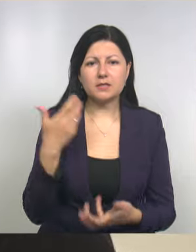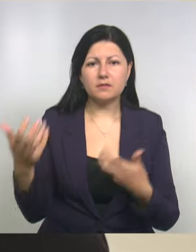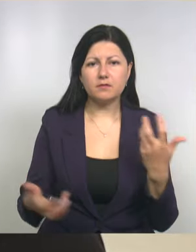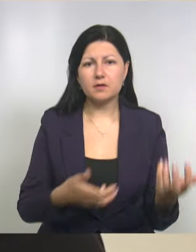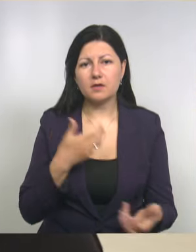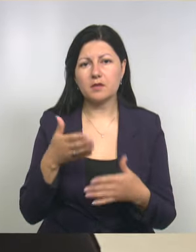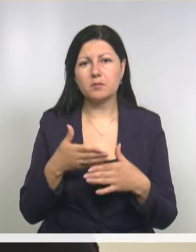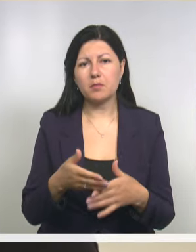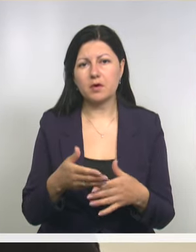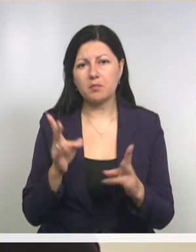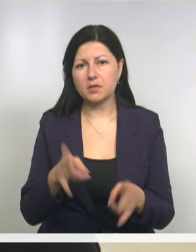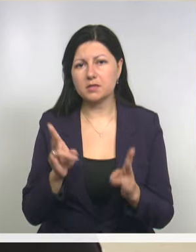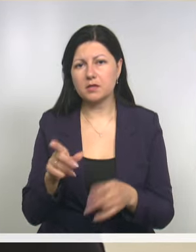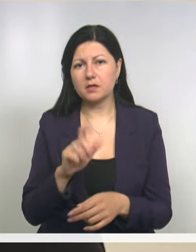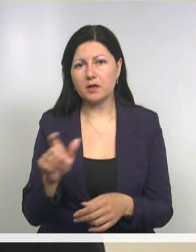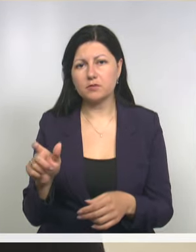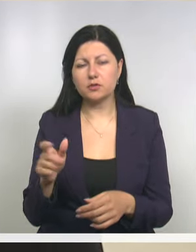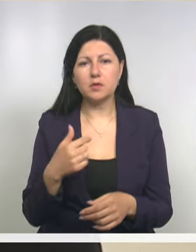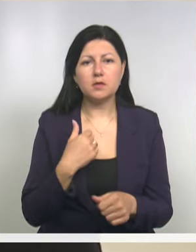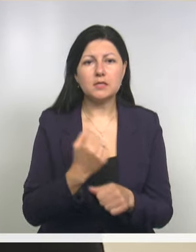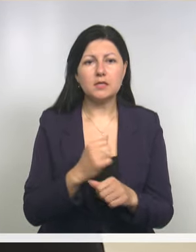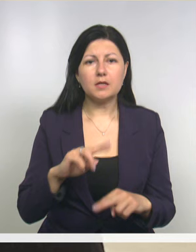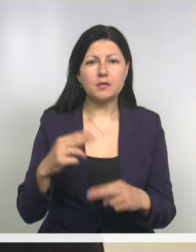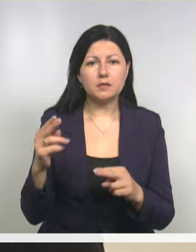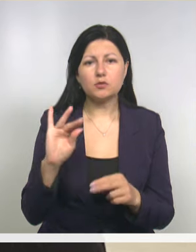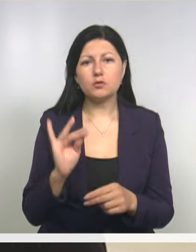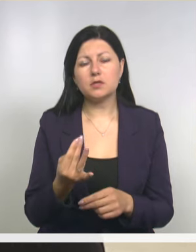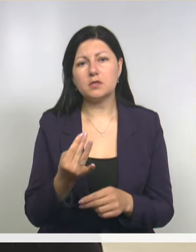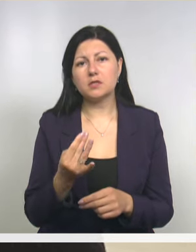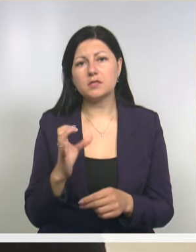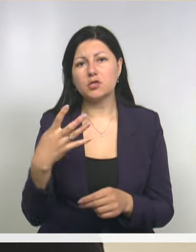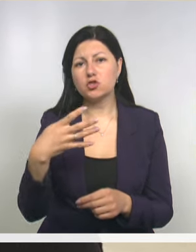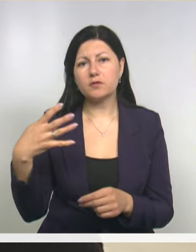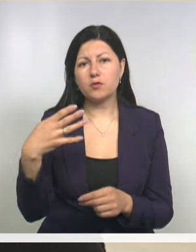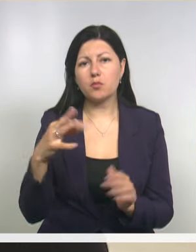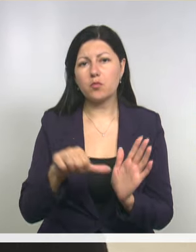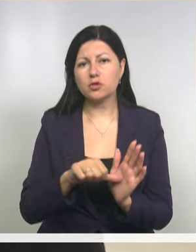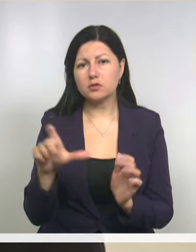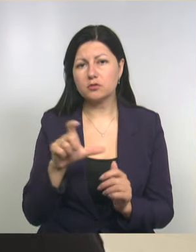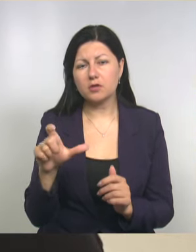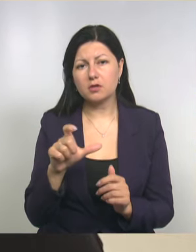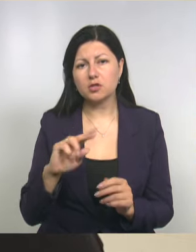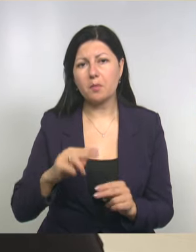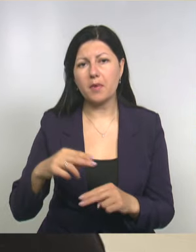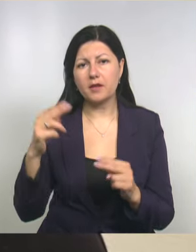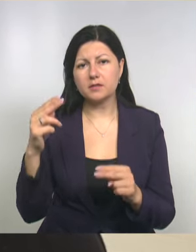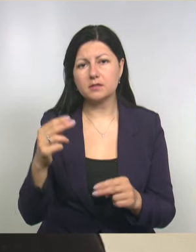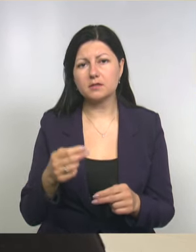пострадавшим. Мы развернули лестницу, и с 4 по 6 этаж по